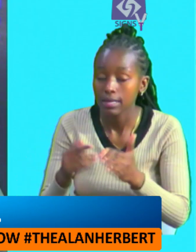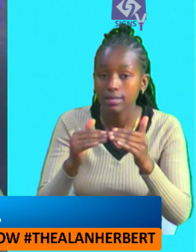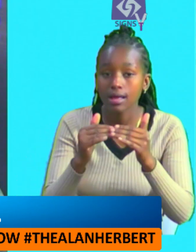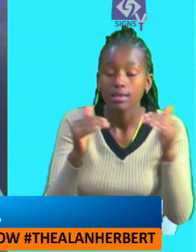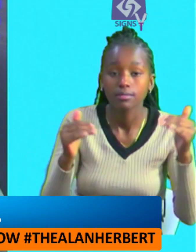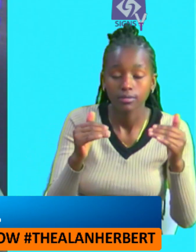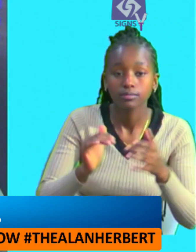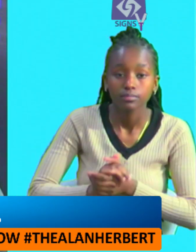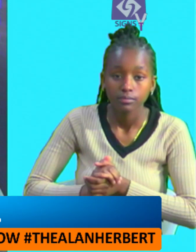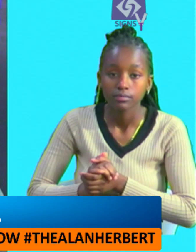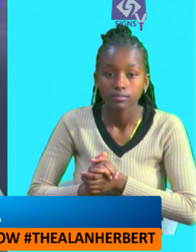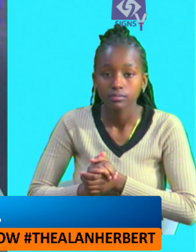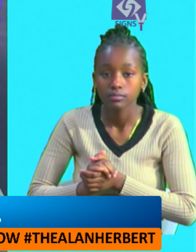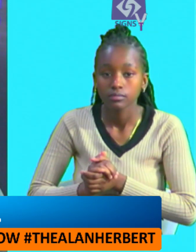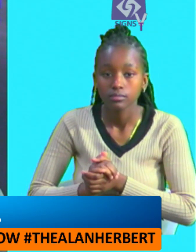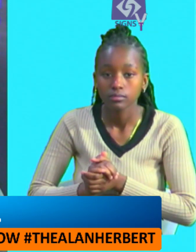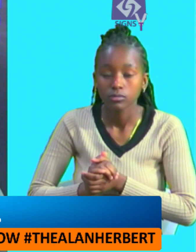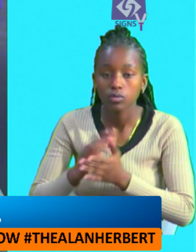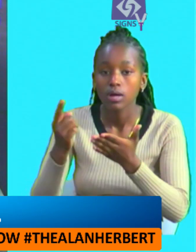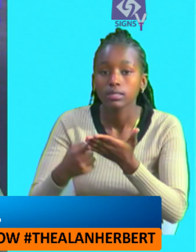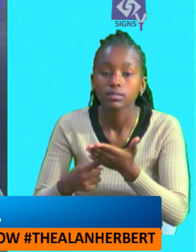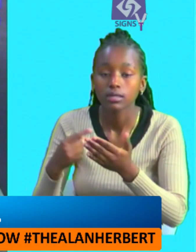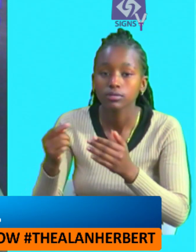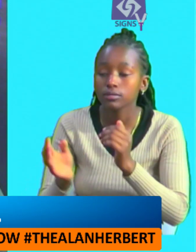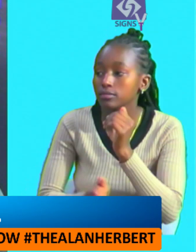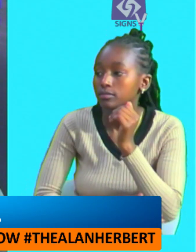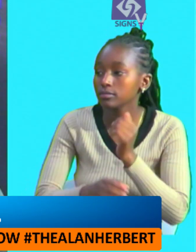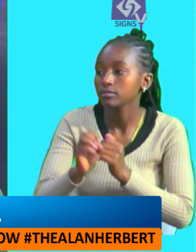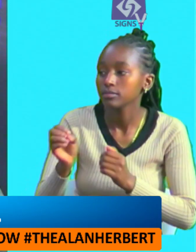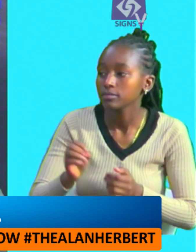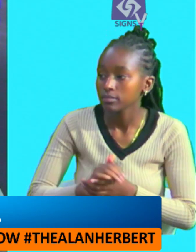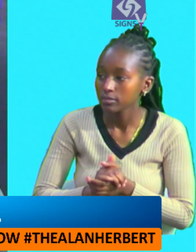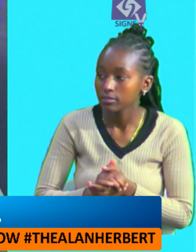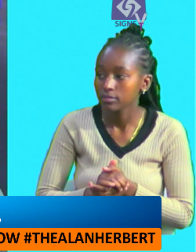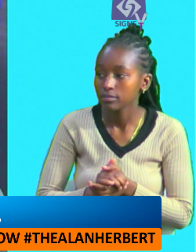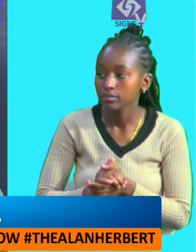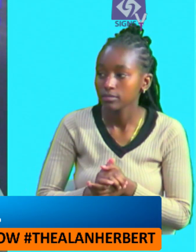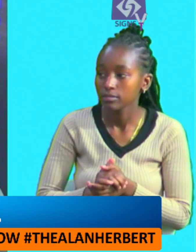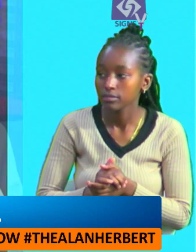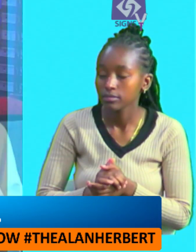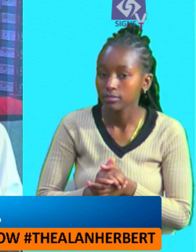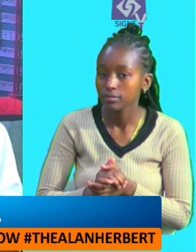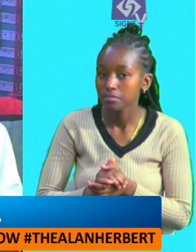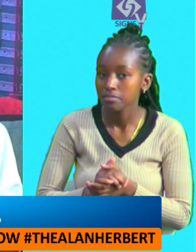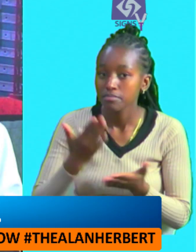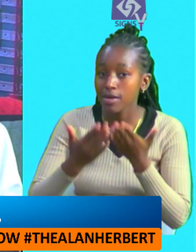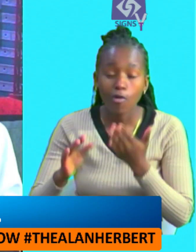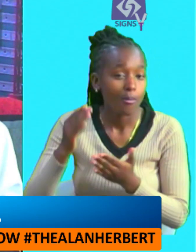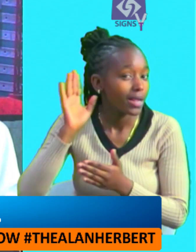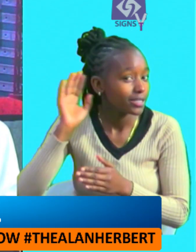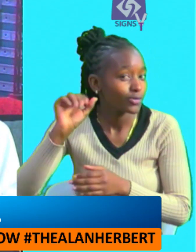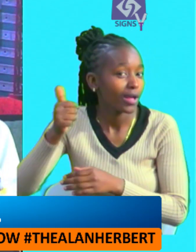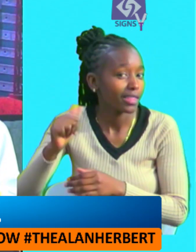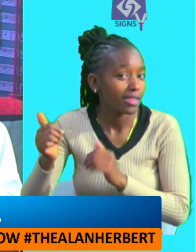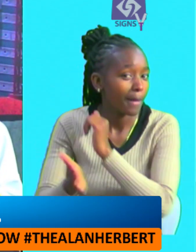manifest nini pep talk, because it's been a long time. Yeah, plus nilikuwa nataka kufeel niko wako kwa kaseti